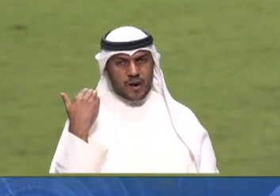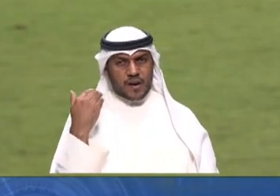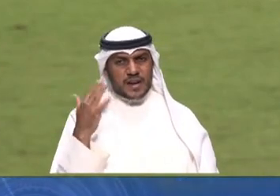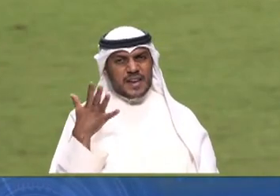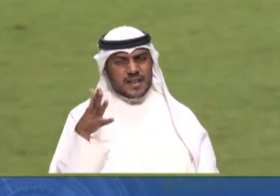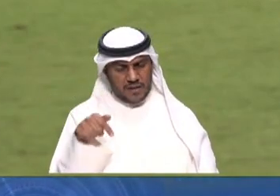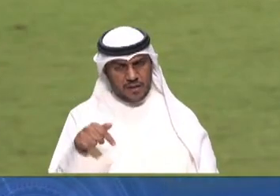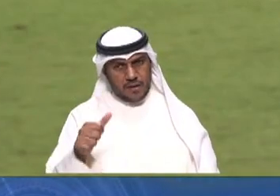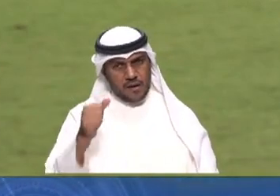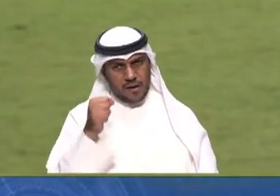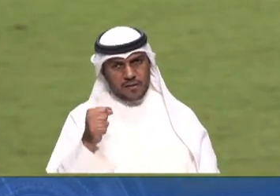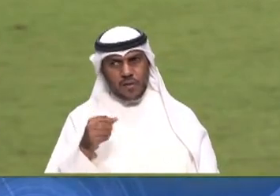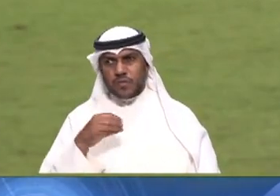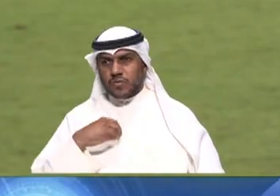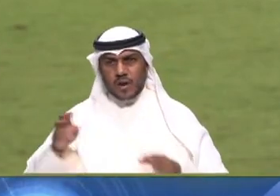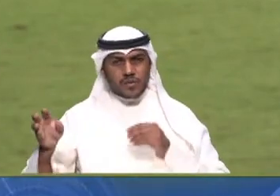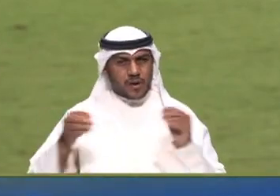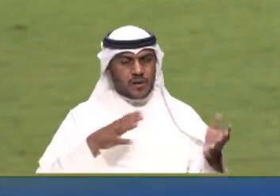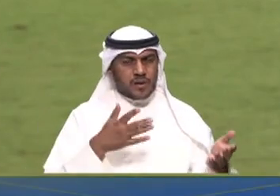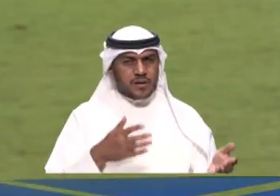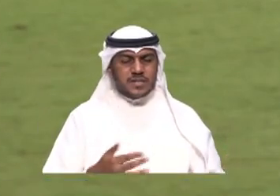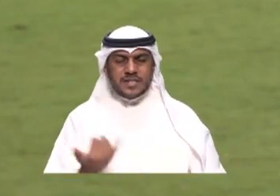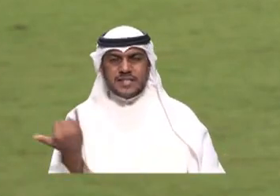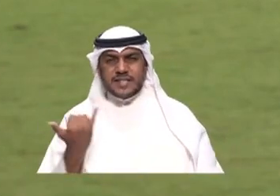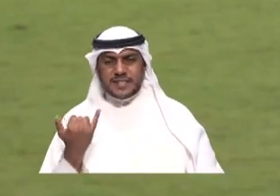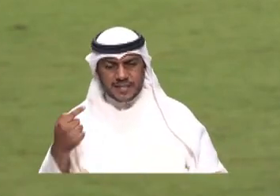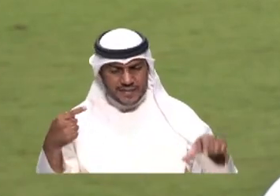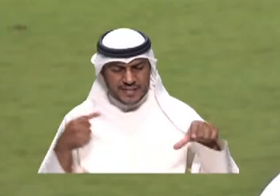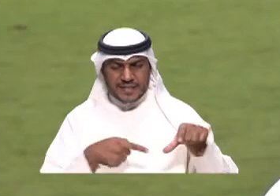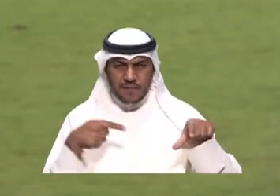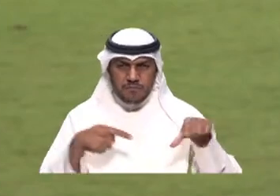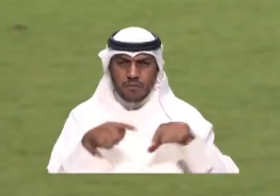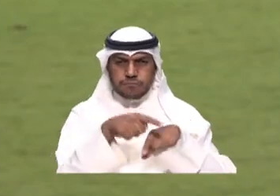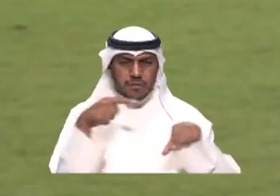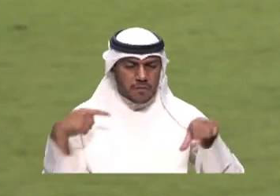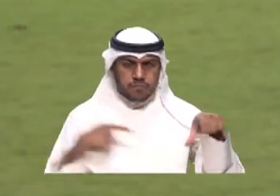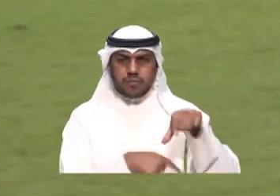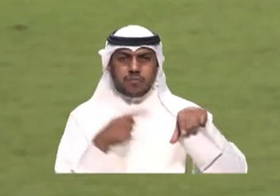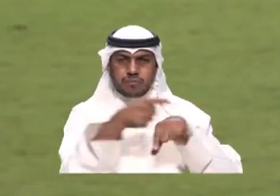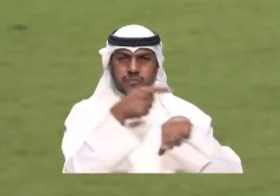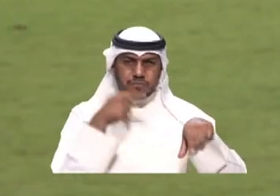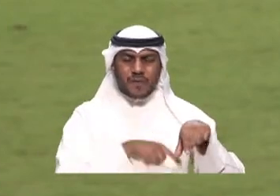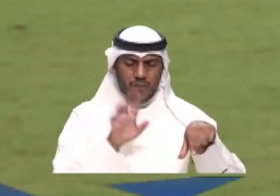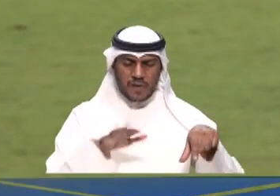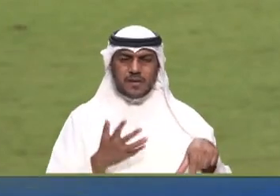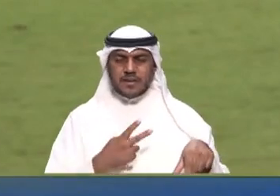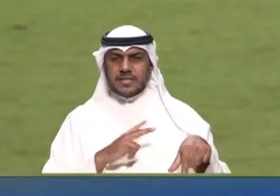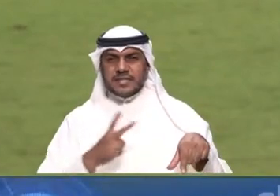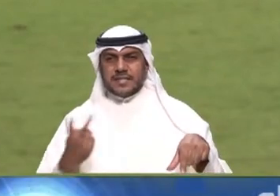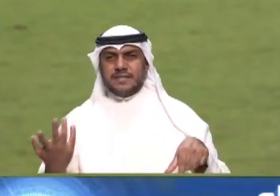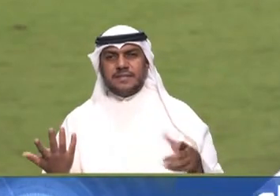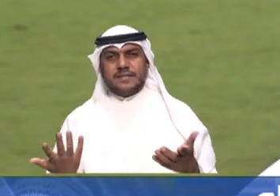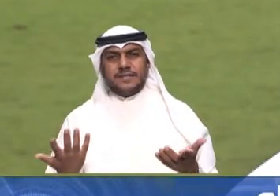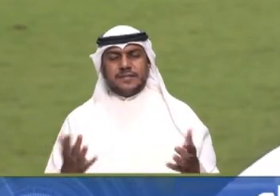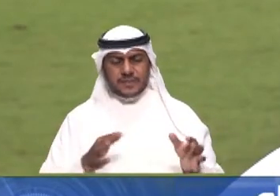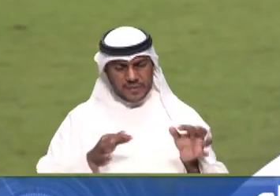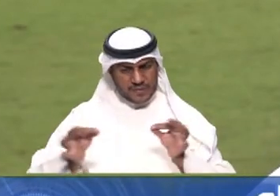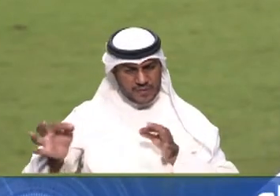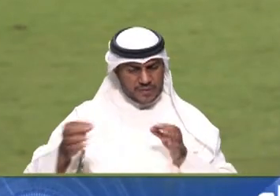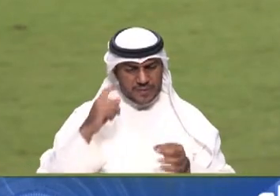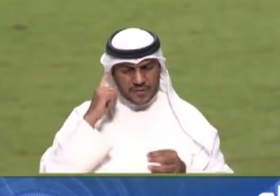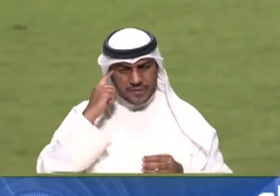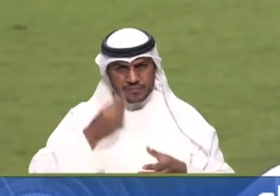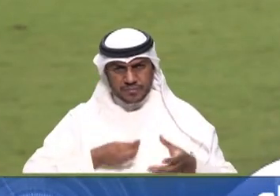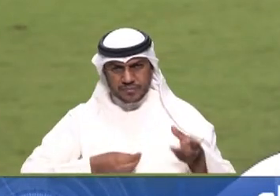اليوم ضيعنا فرص، وصلنا الجول، كان في تكتيك معين موجود وأدوا اللاعبين، خصوصا